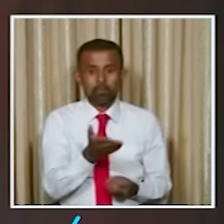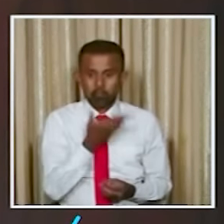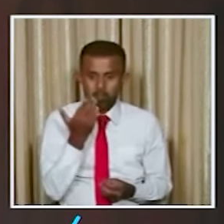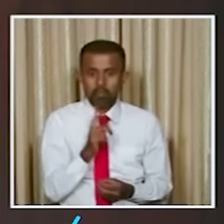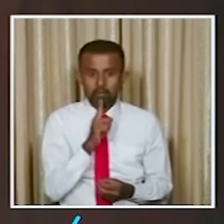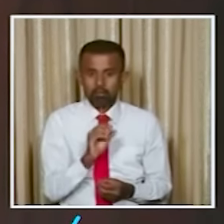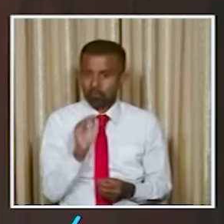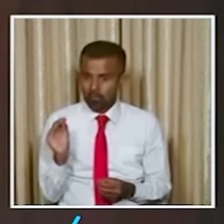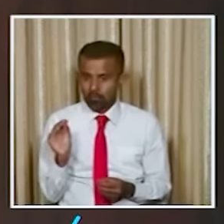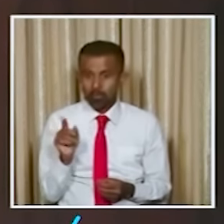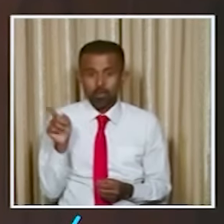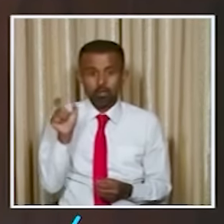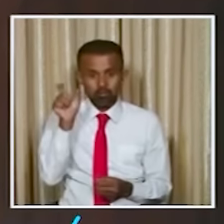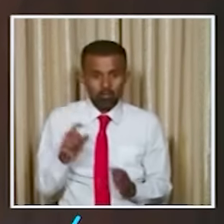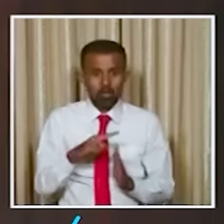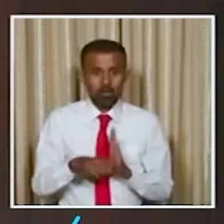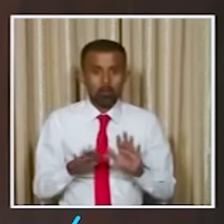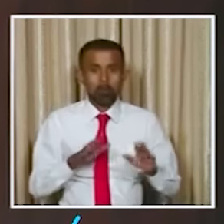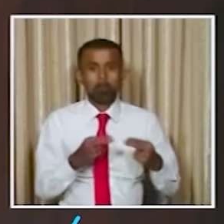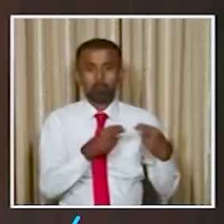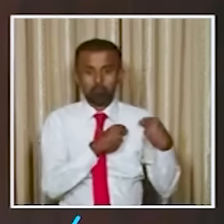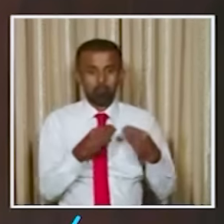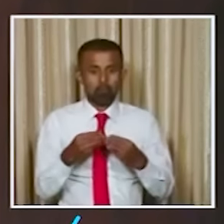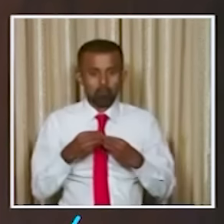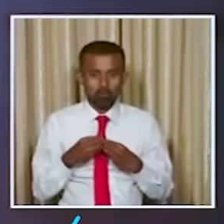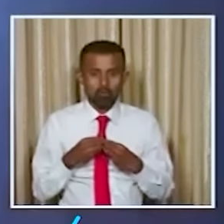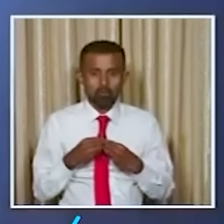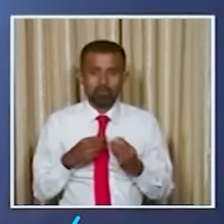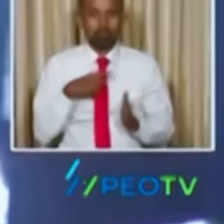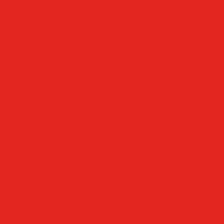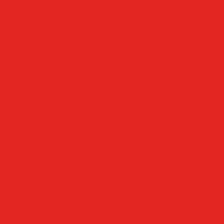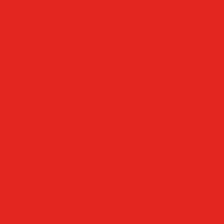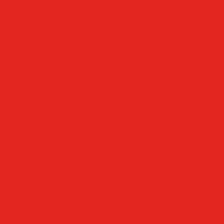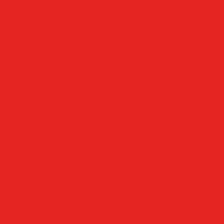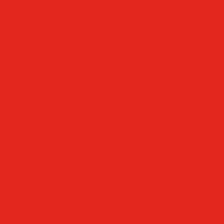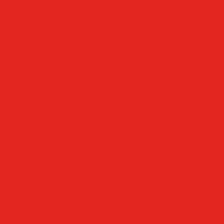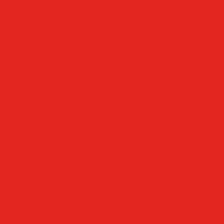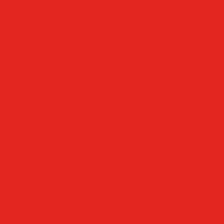හරි කියනවා නම් ඒ අය නම් මේ රට පාලනේ බාරගන්නේ රටවල දෙයියන්ගෙම පිටයි.